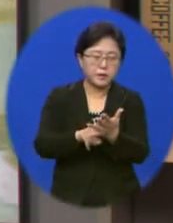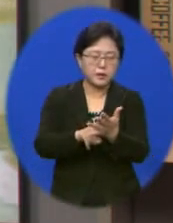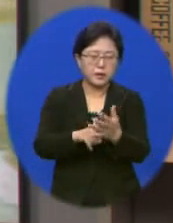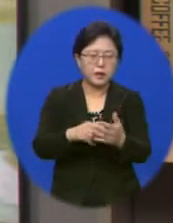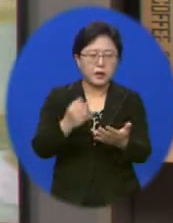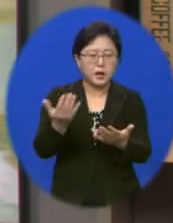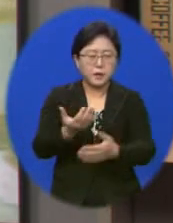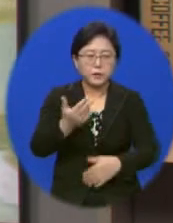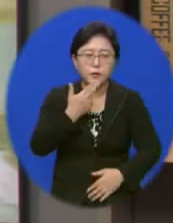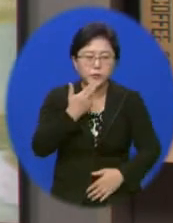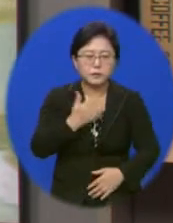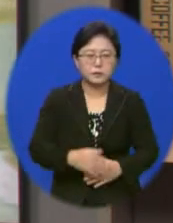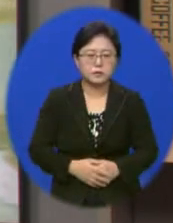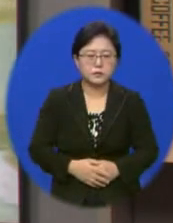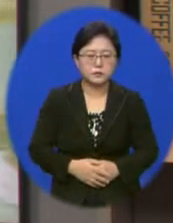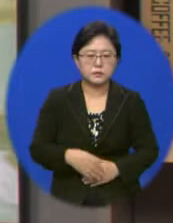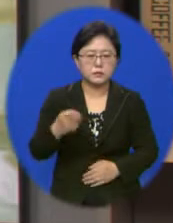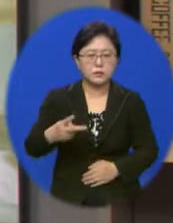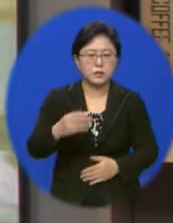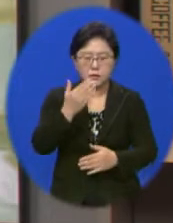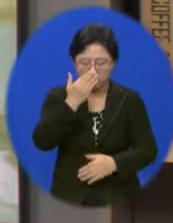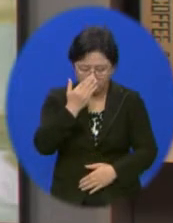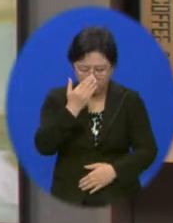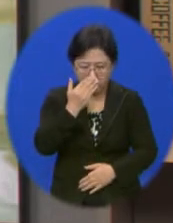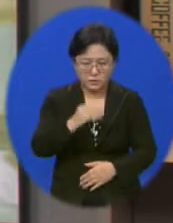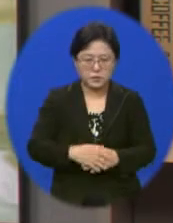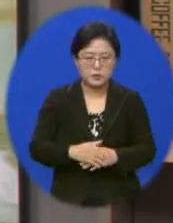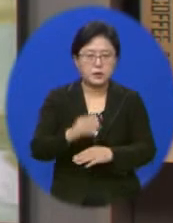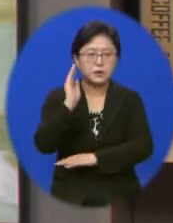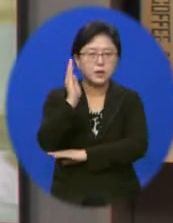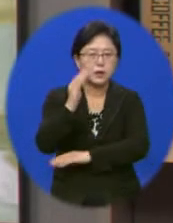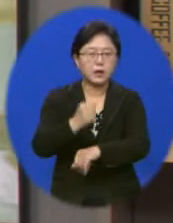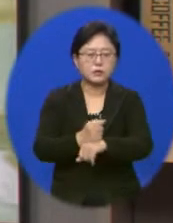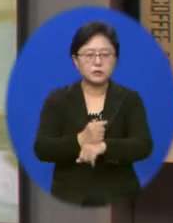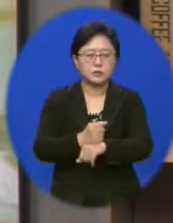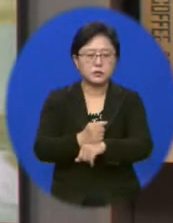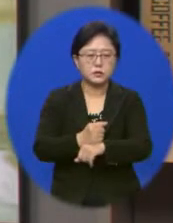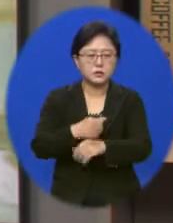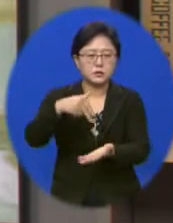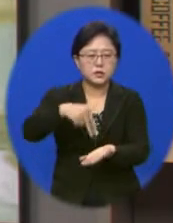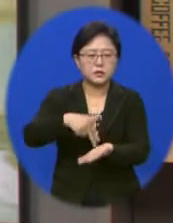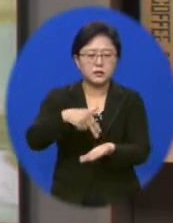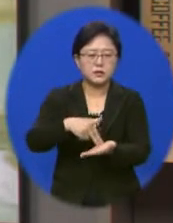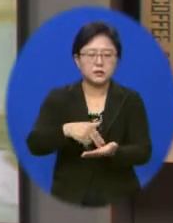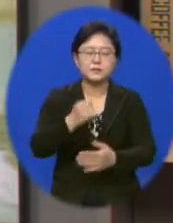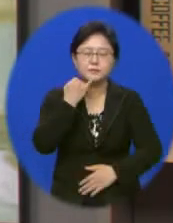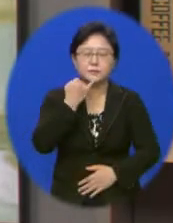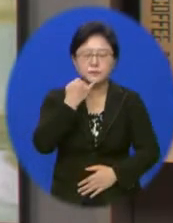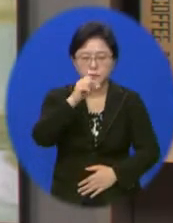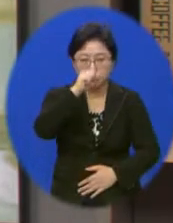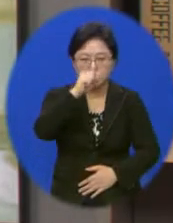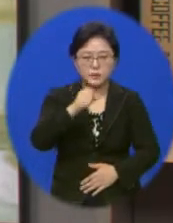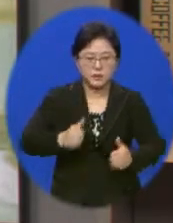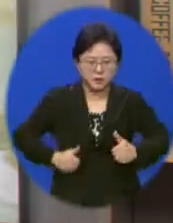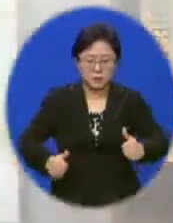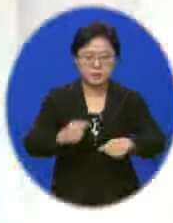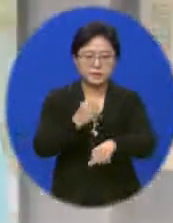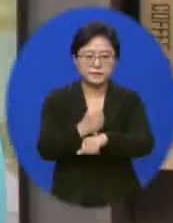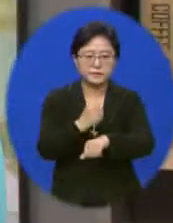그런 아픔도 없었고 또 겸손하게 또 메시지를 낼 수 있는 그런 위치가 지금 딱 좋습니다. 열심히